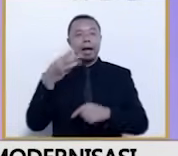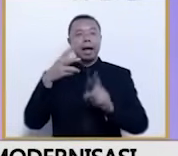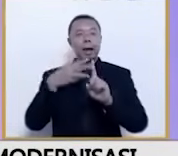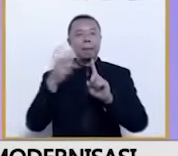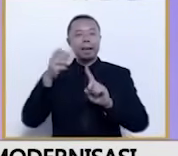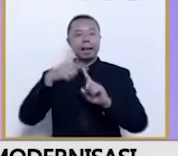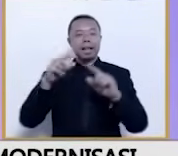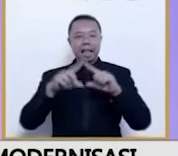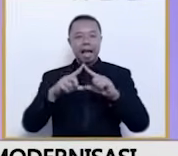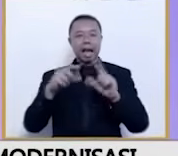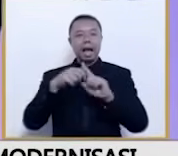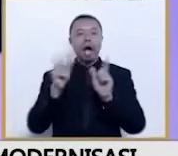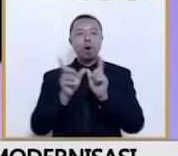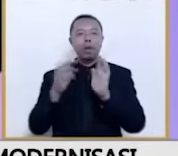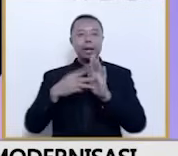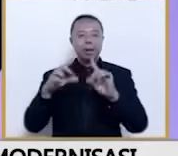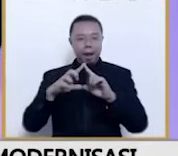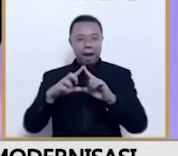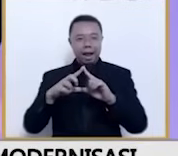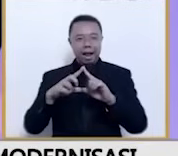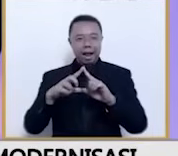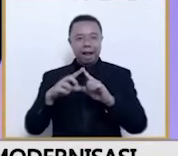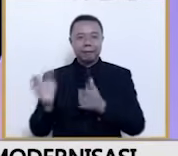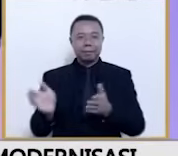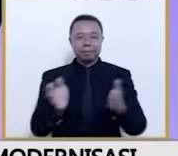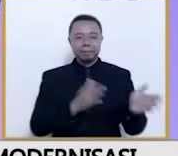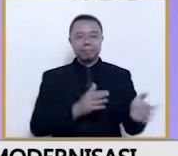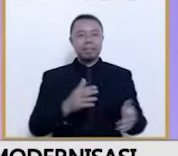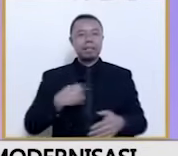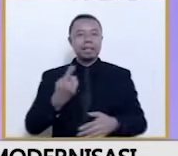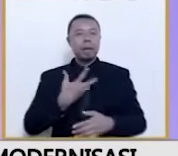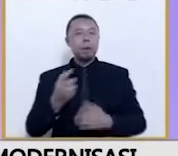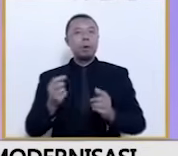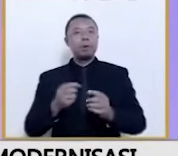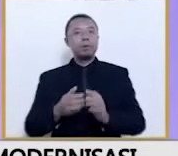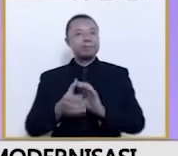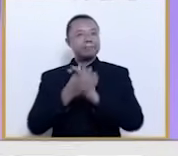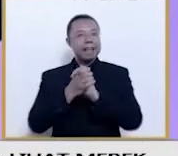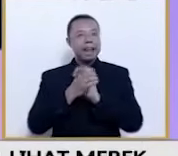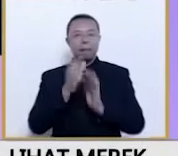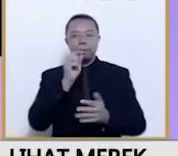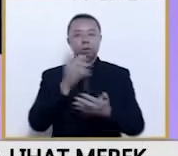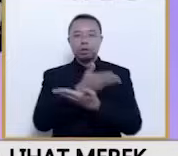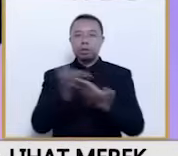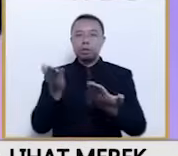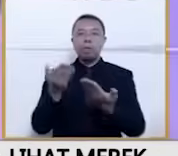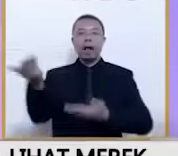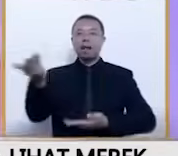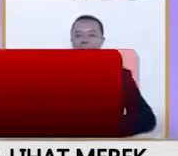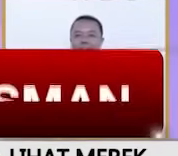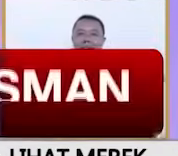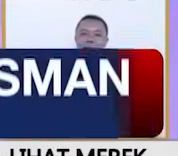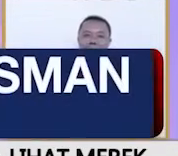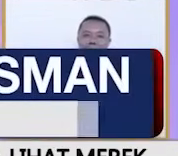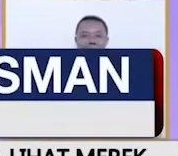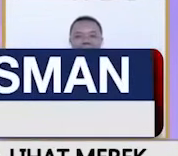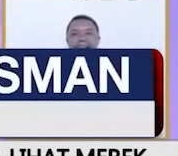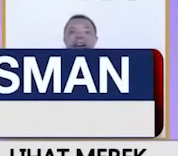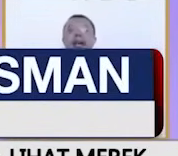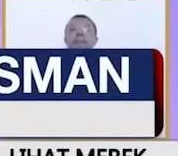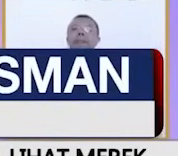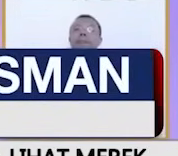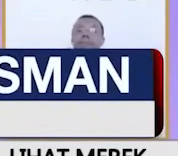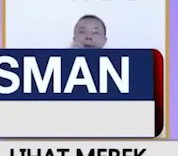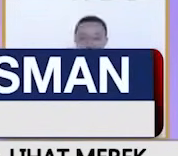Eberta Kawima. Dan tak lupa juga Eva, kita ingin sapa selamat malam kepada seluruh tamu undangan, seluruh pimpinan